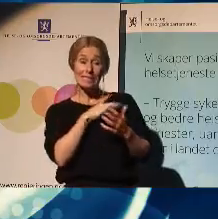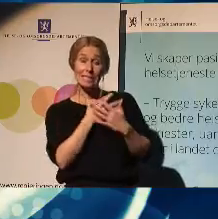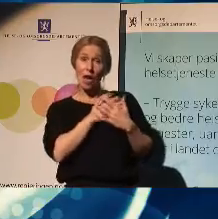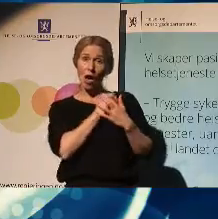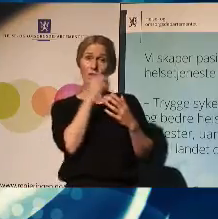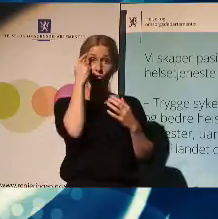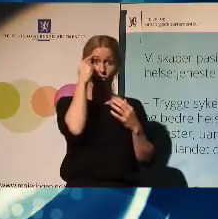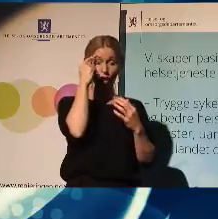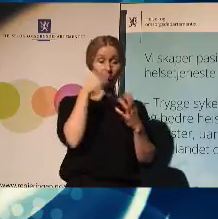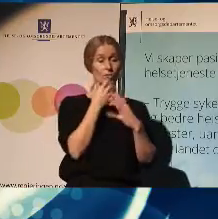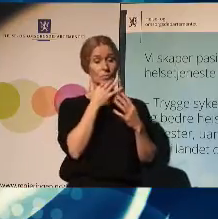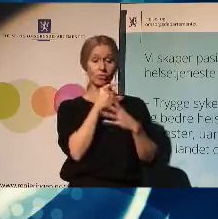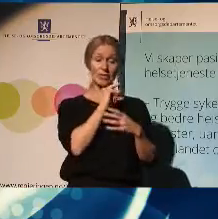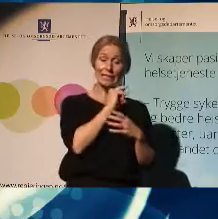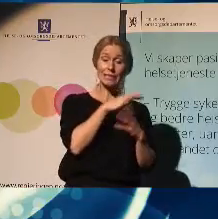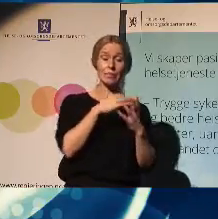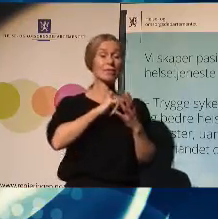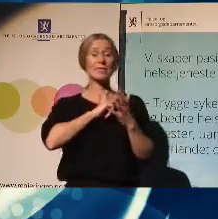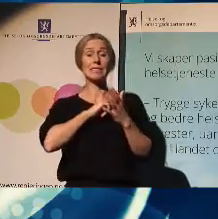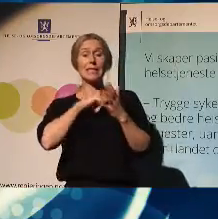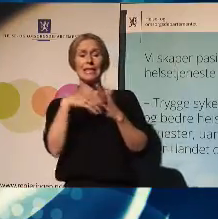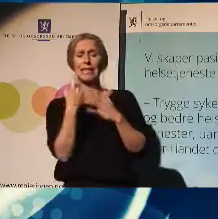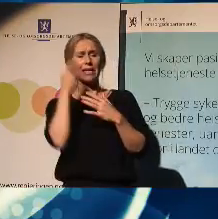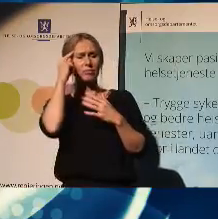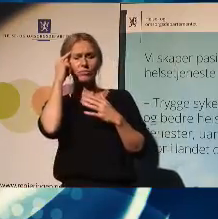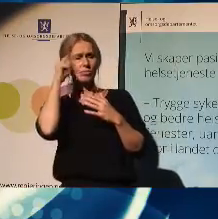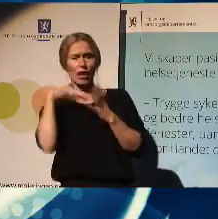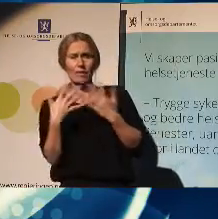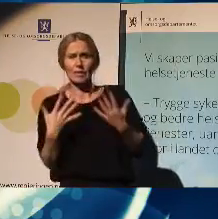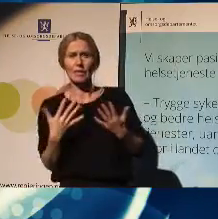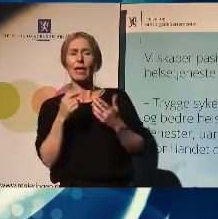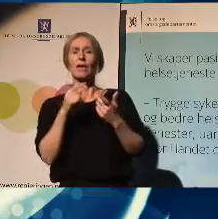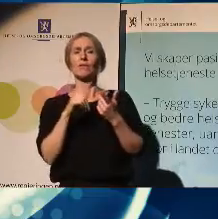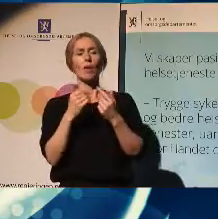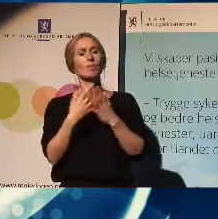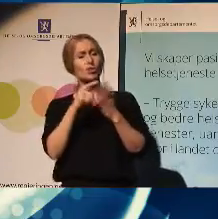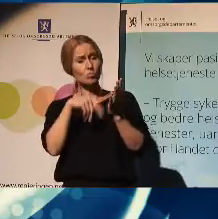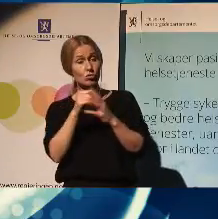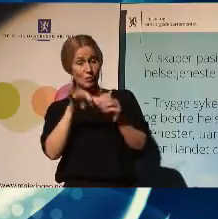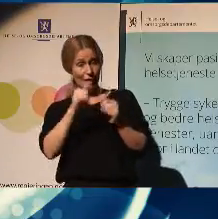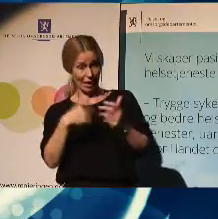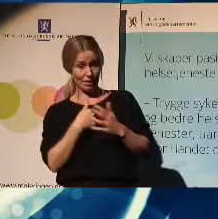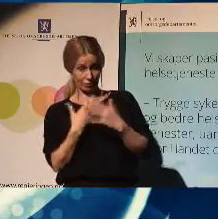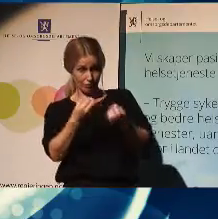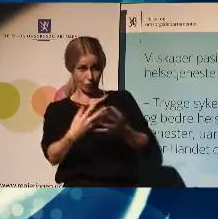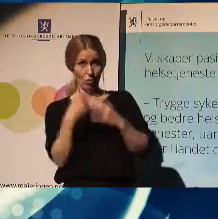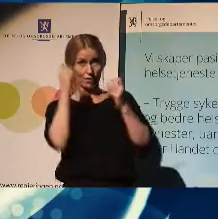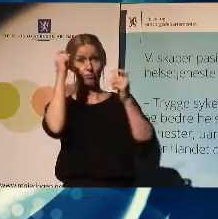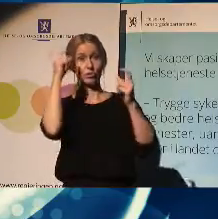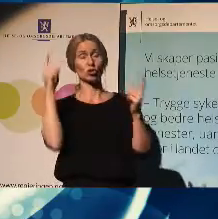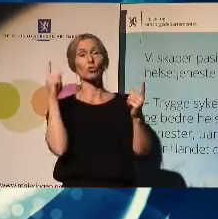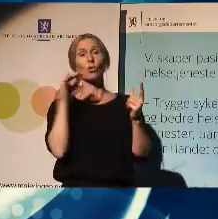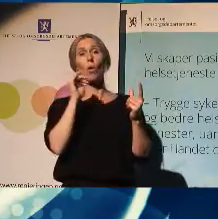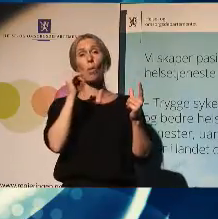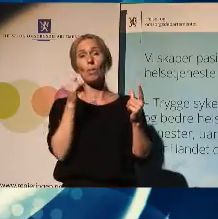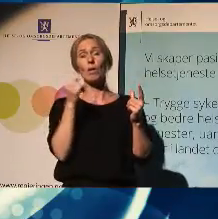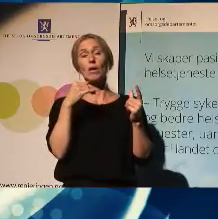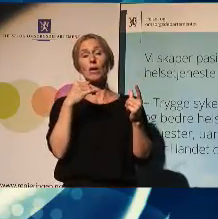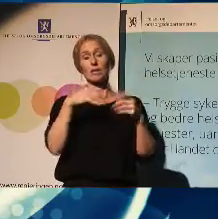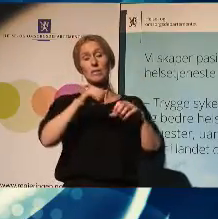det. Og hvis ikke de har kjenner noe til det, så blir de spurt om det greit at de får litt informasjon om det.